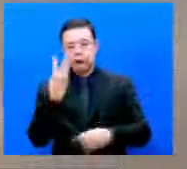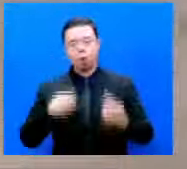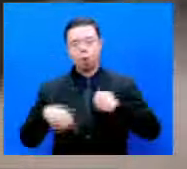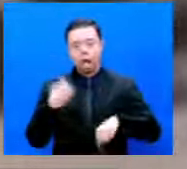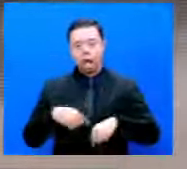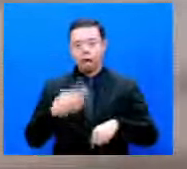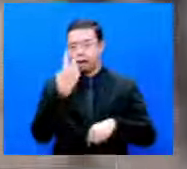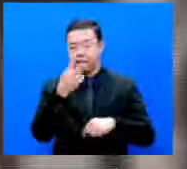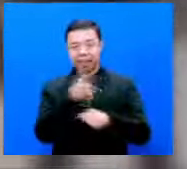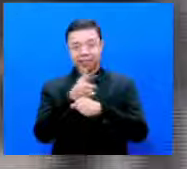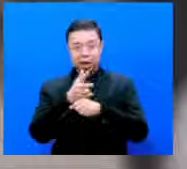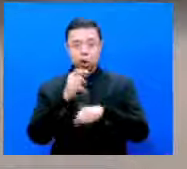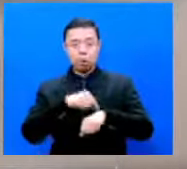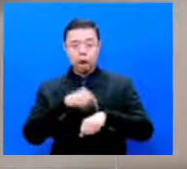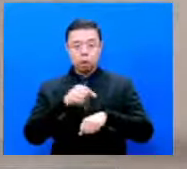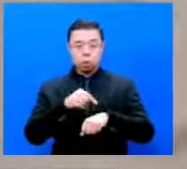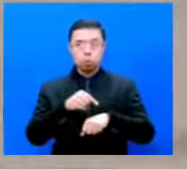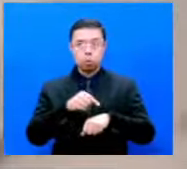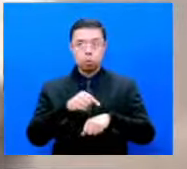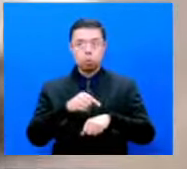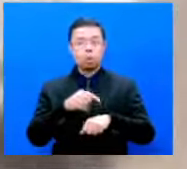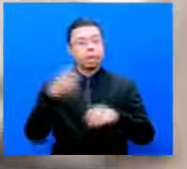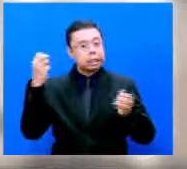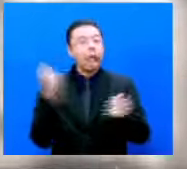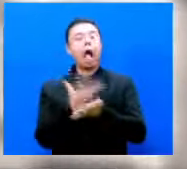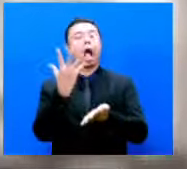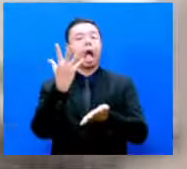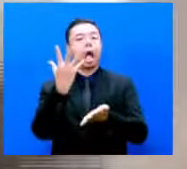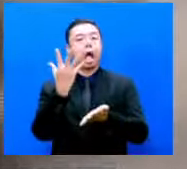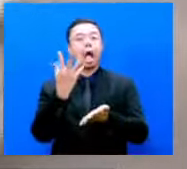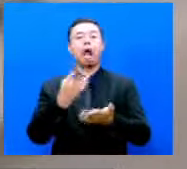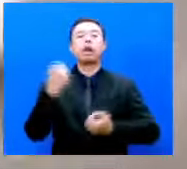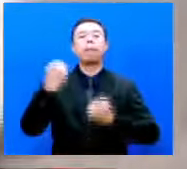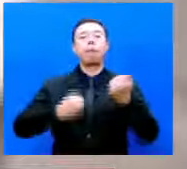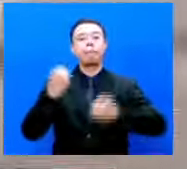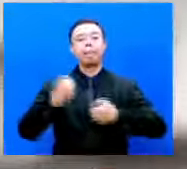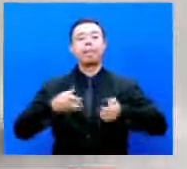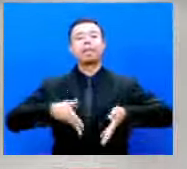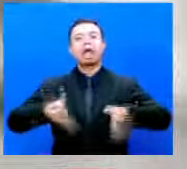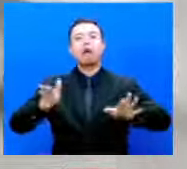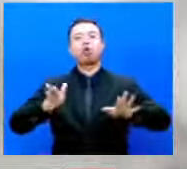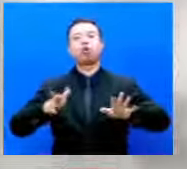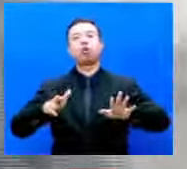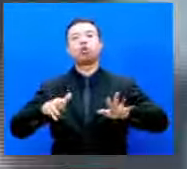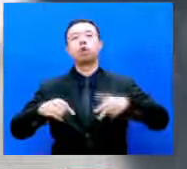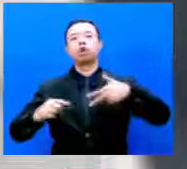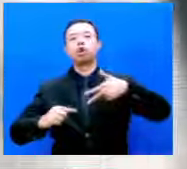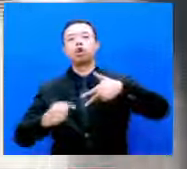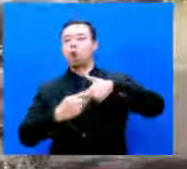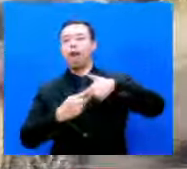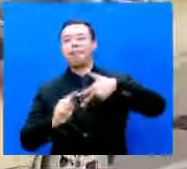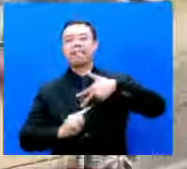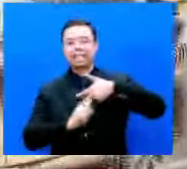Seperti inilah video amatir sesaat setelah terjadinya kecelakaan antara minibus di jalur Trans Sulawesi di